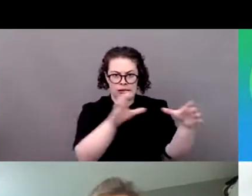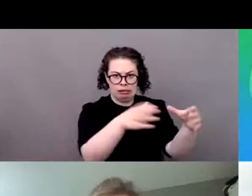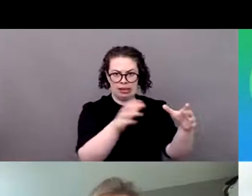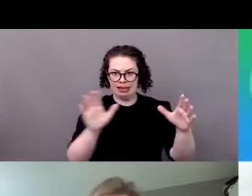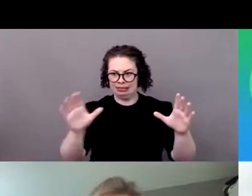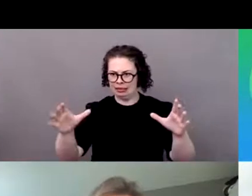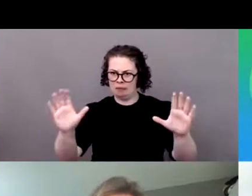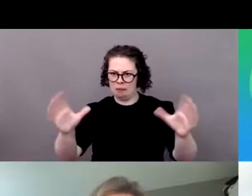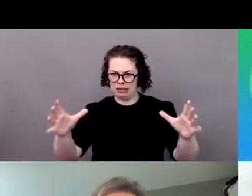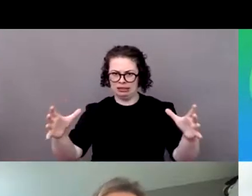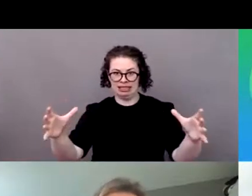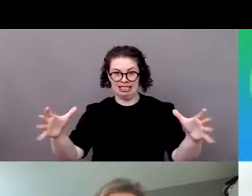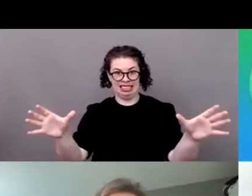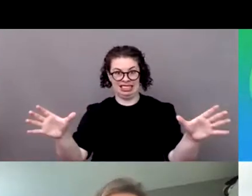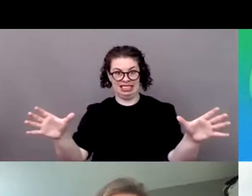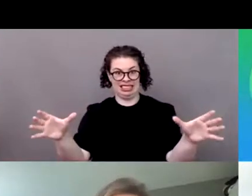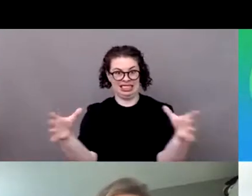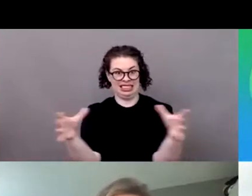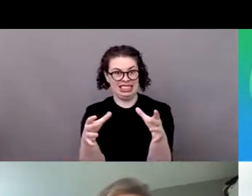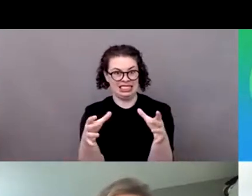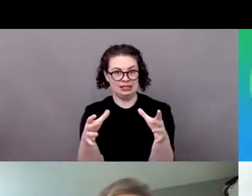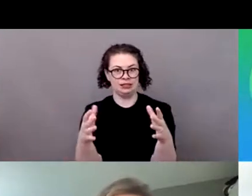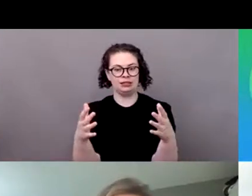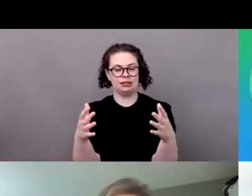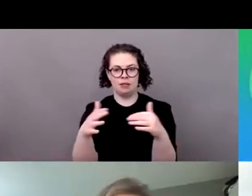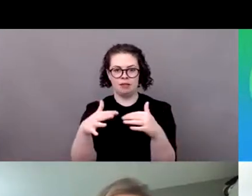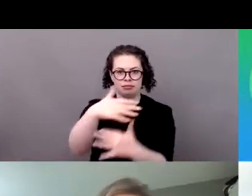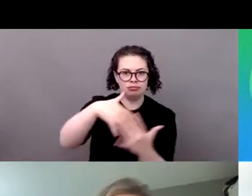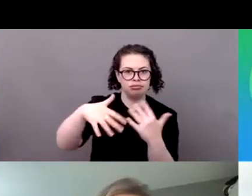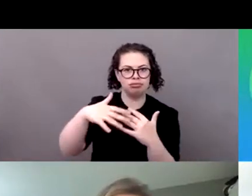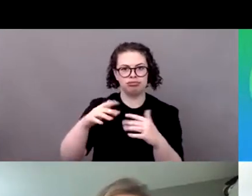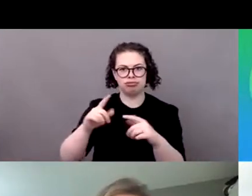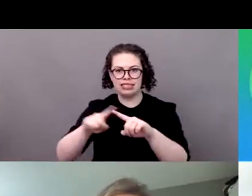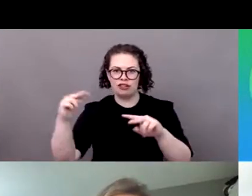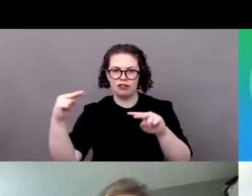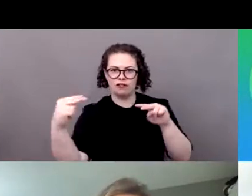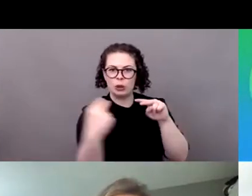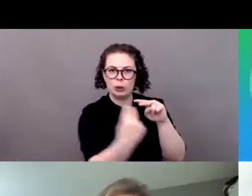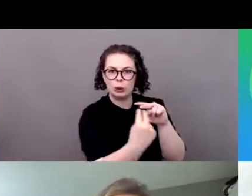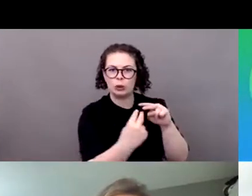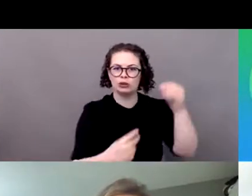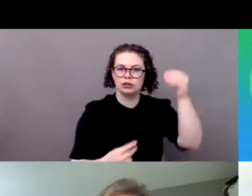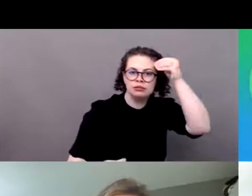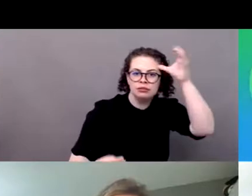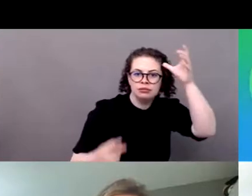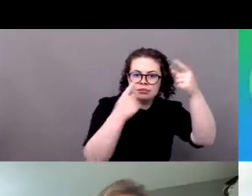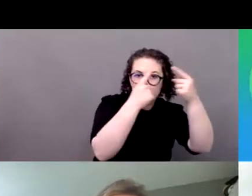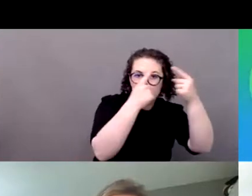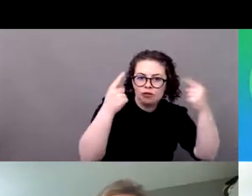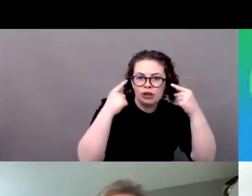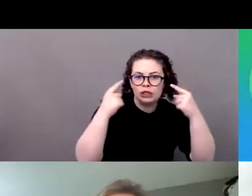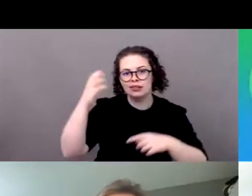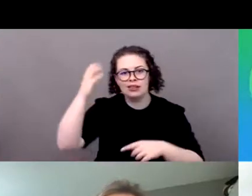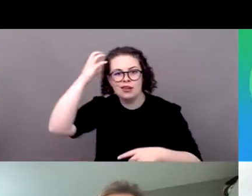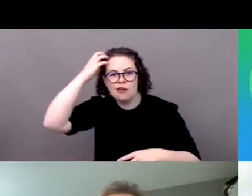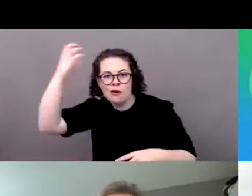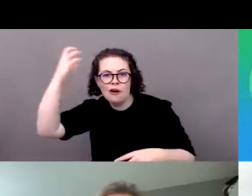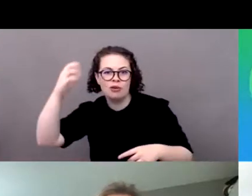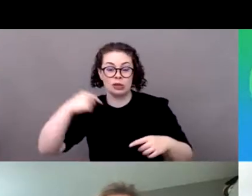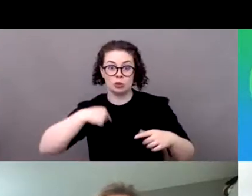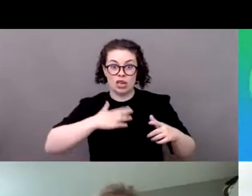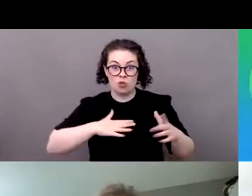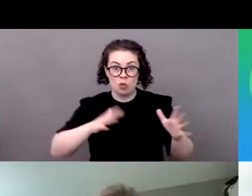décloisonne à tous les niveaux, c'est-à-dire tant au niveau le plus local qu'au niveau européen, pour du coup avoir une forme